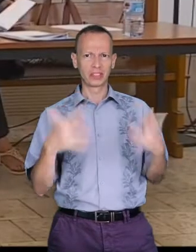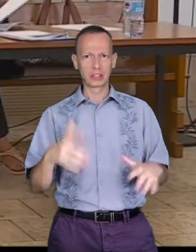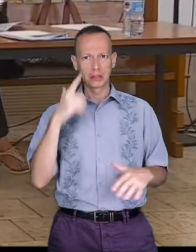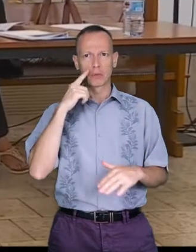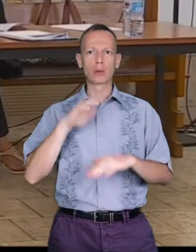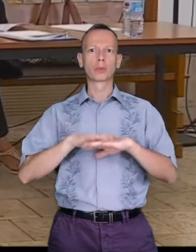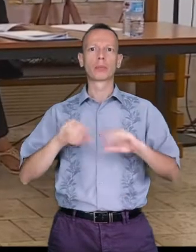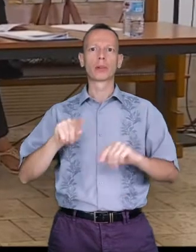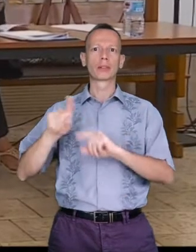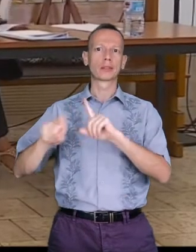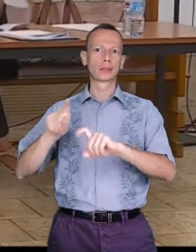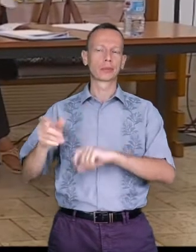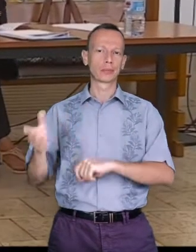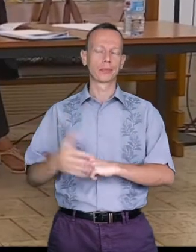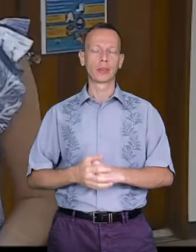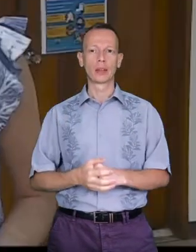Guichet-Tirao et Mirko Vanfo.